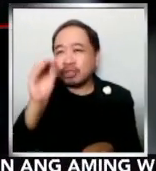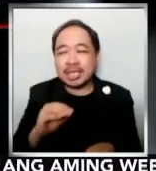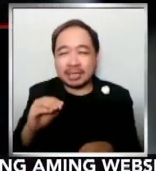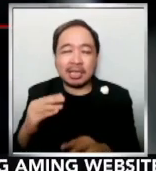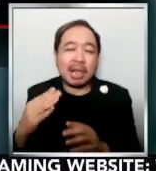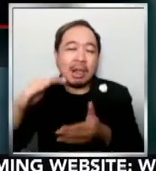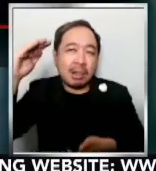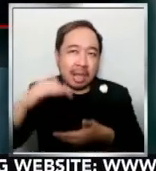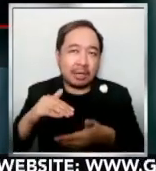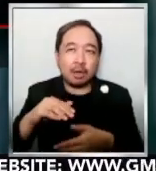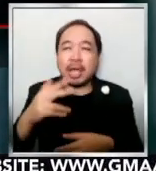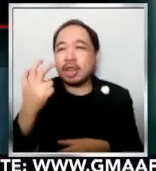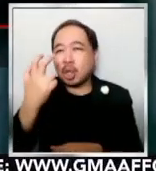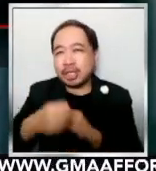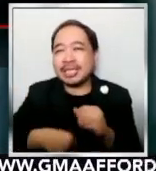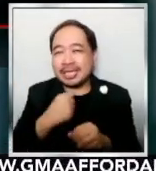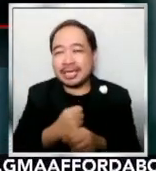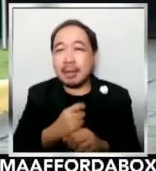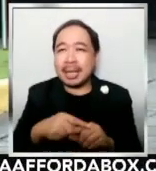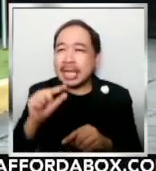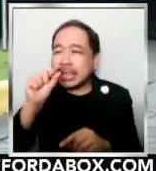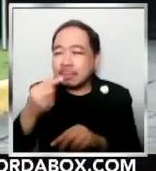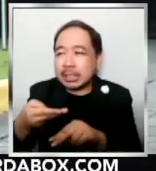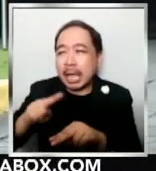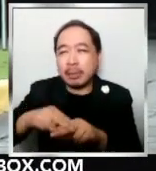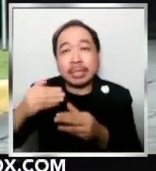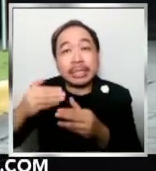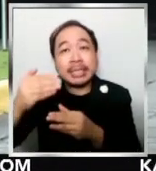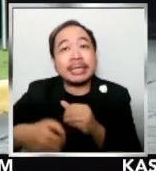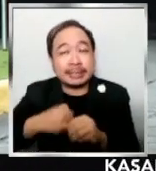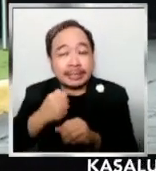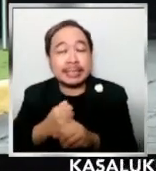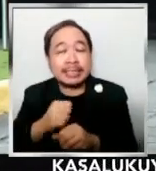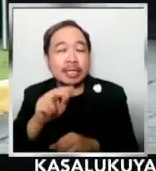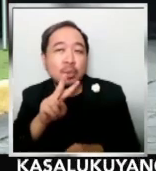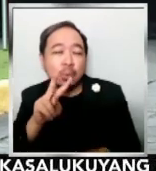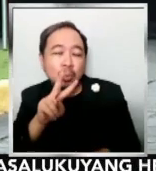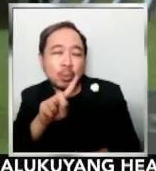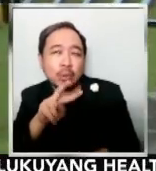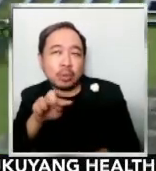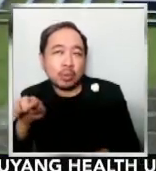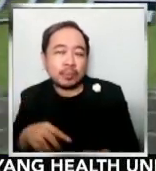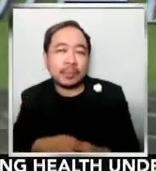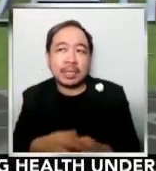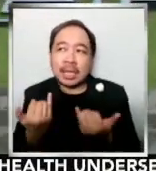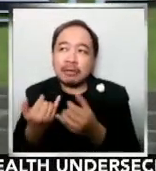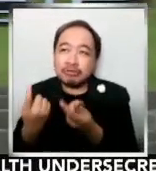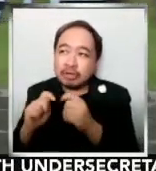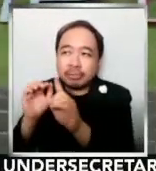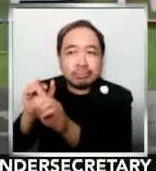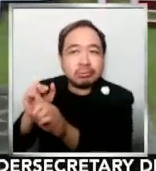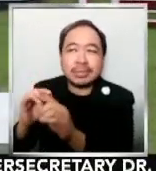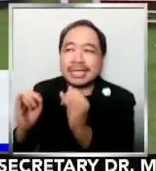pero bahagya naman itong tumaas ng sumunod na taon. Kinukunan pa namin ang pahayag ang Department of Education kaugnay nito, pero nauna na nilang